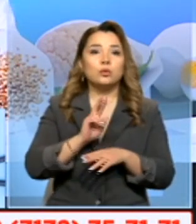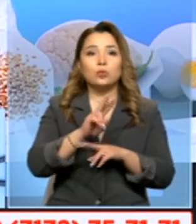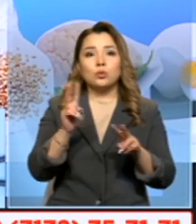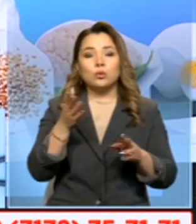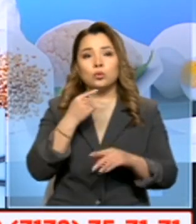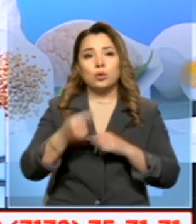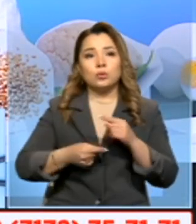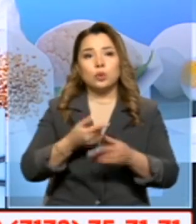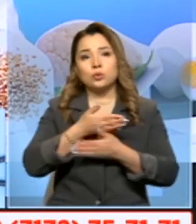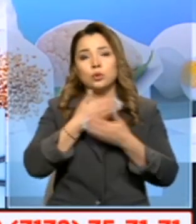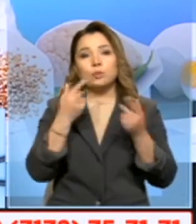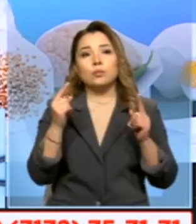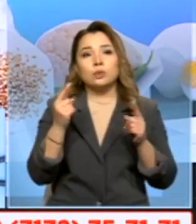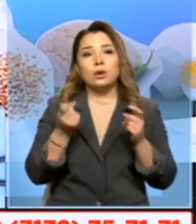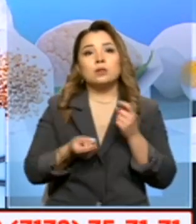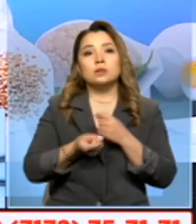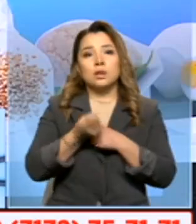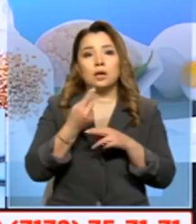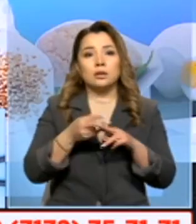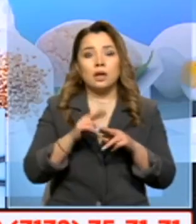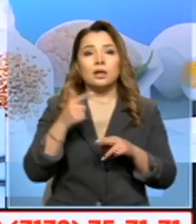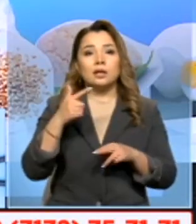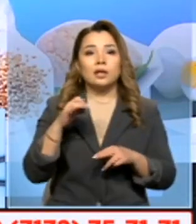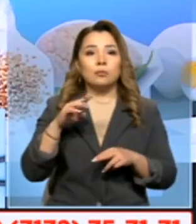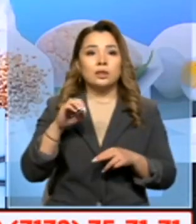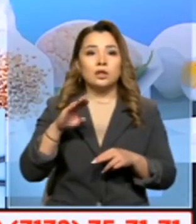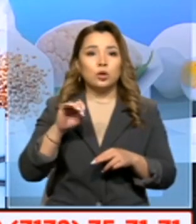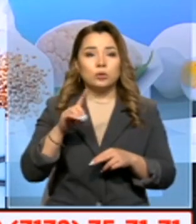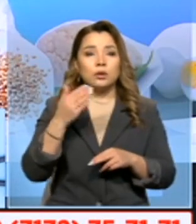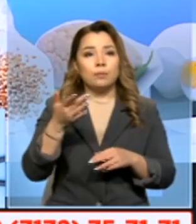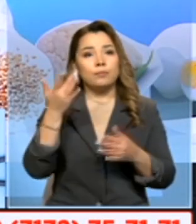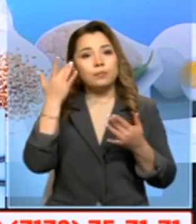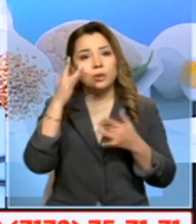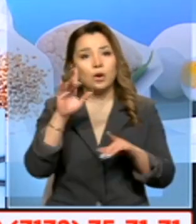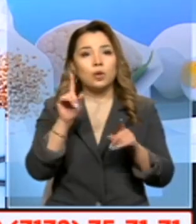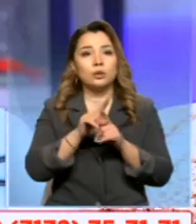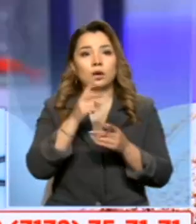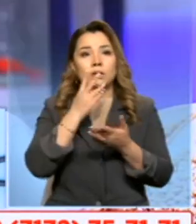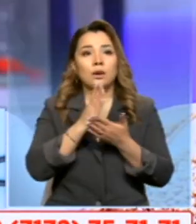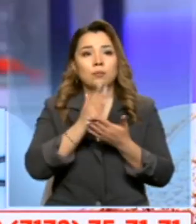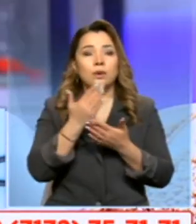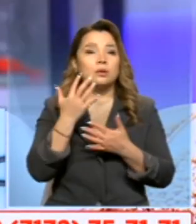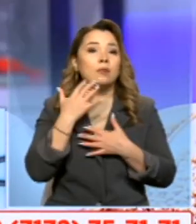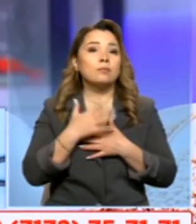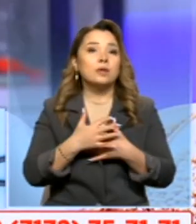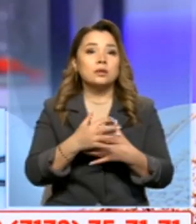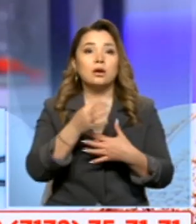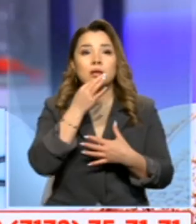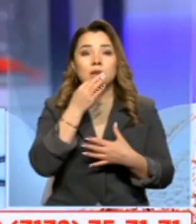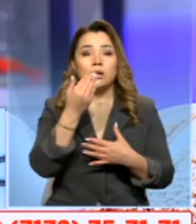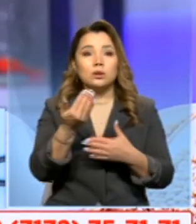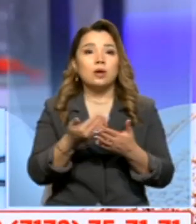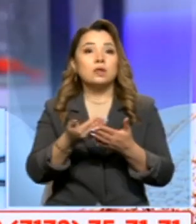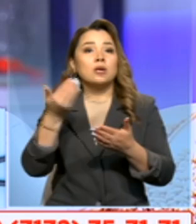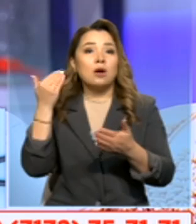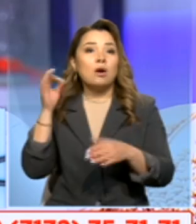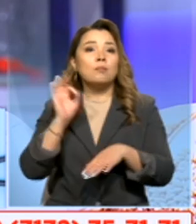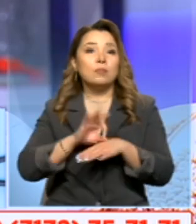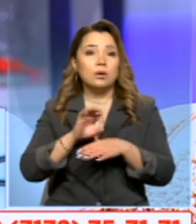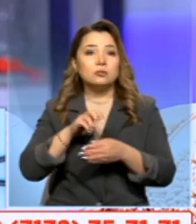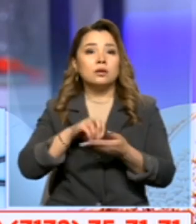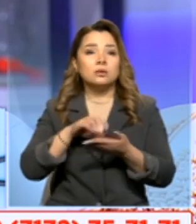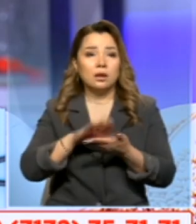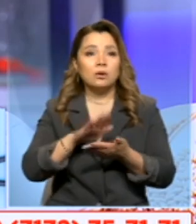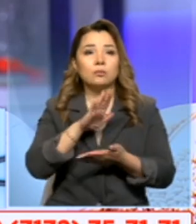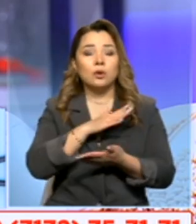ешқандай. Өте дұрыс айтасыз, гипотиреоз сіз байқамай қалуыңыз мүмкін, ә? Бала көтермей де сізде осы гипотиреоздың